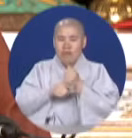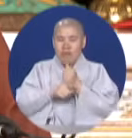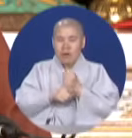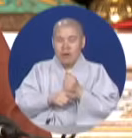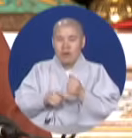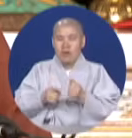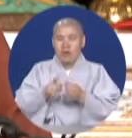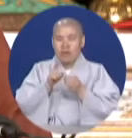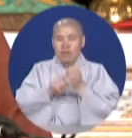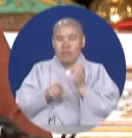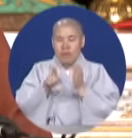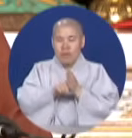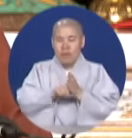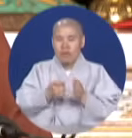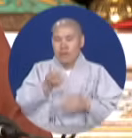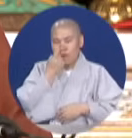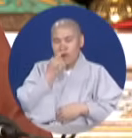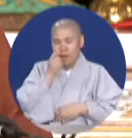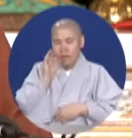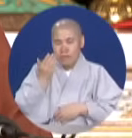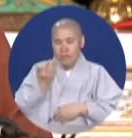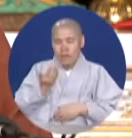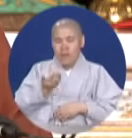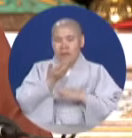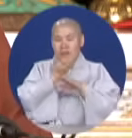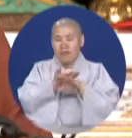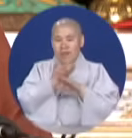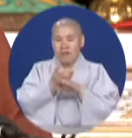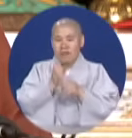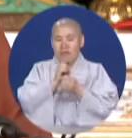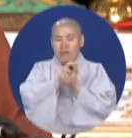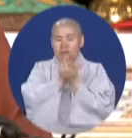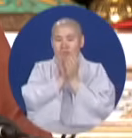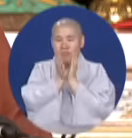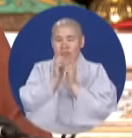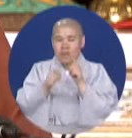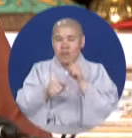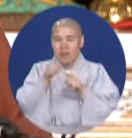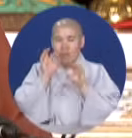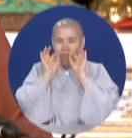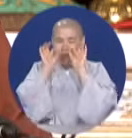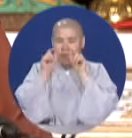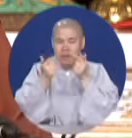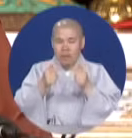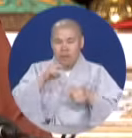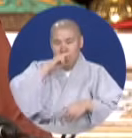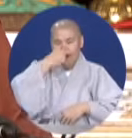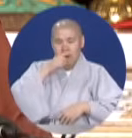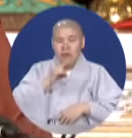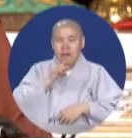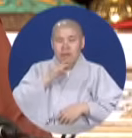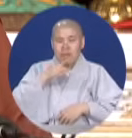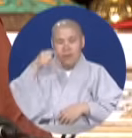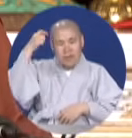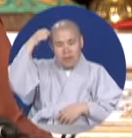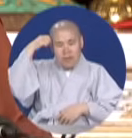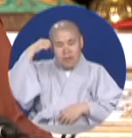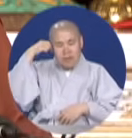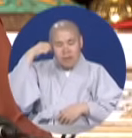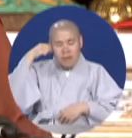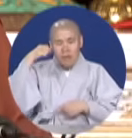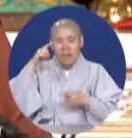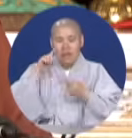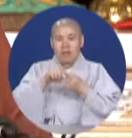그런데 이거와는 다르게 그 꽃나무는 보지 않고 향기만 취한다라는